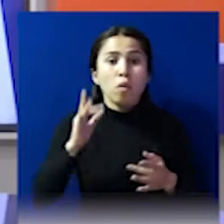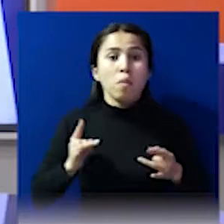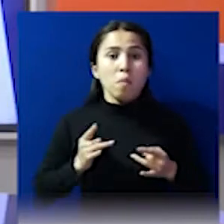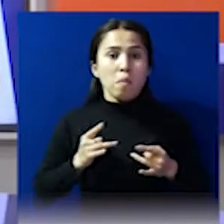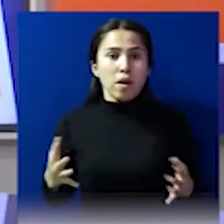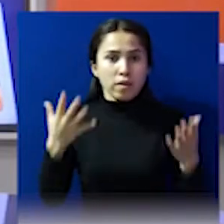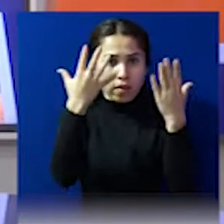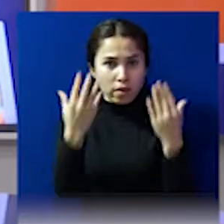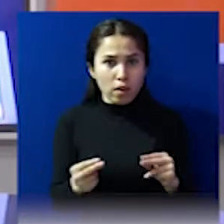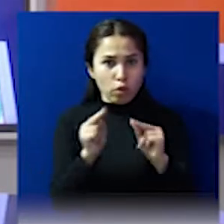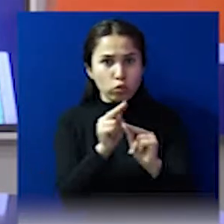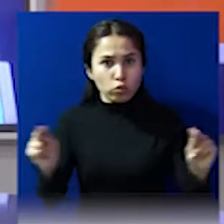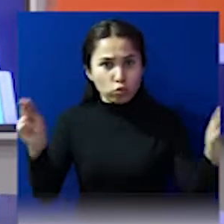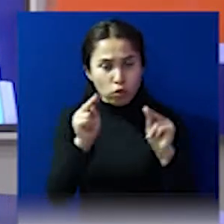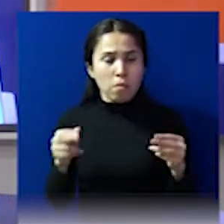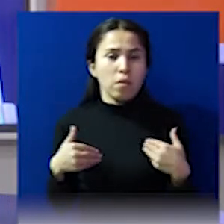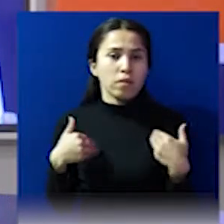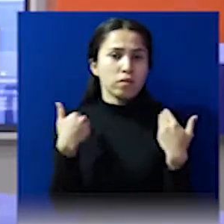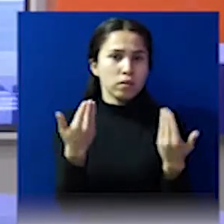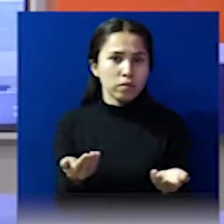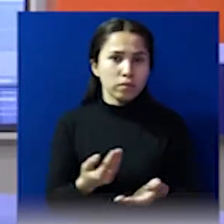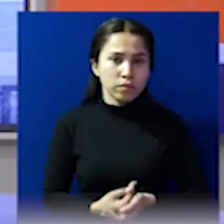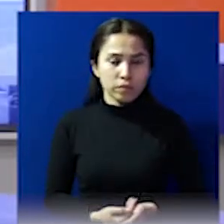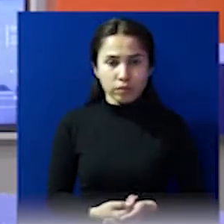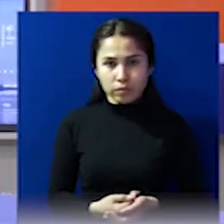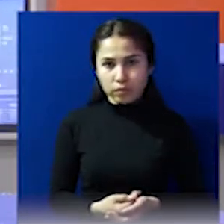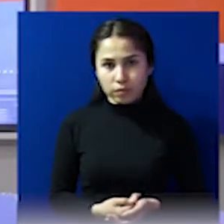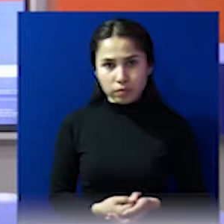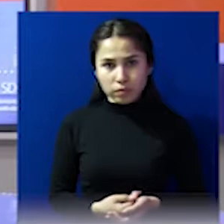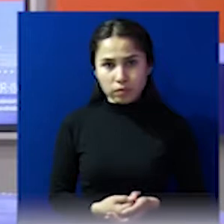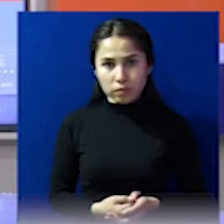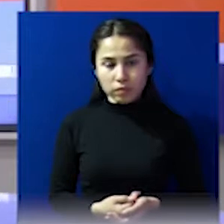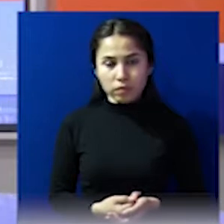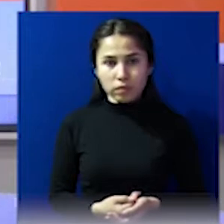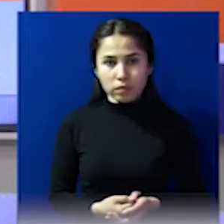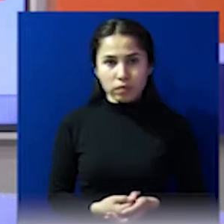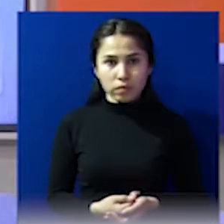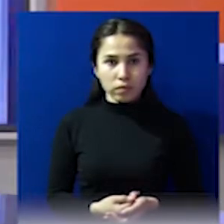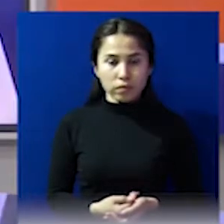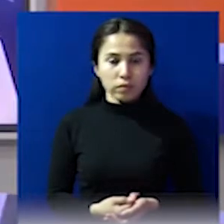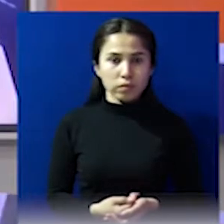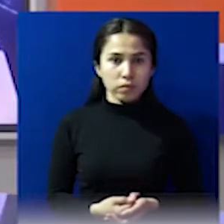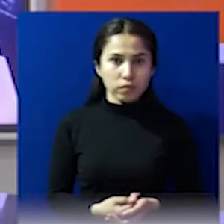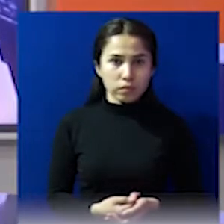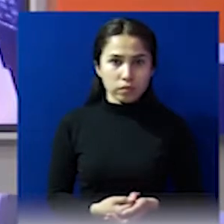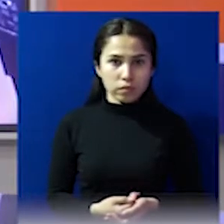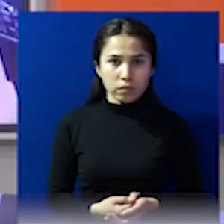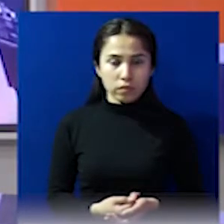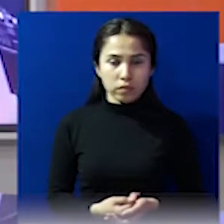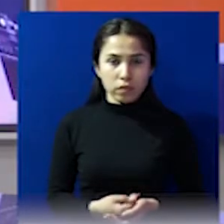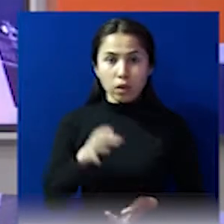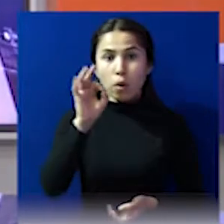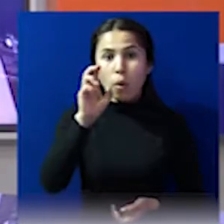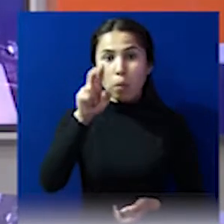Жамбыл облысында 8 айдың қортынсы бойынша жасалған қылмыстар кемігендігі байқалады. Алайда бөтеннің мүлкін жасырын шымқыру